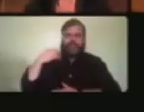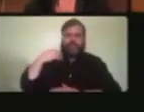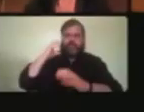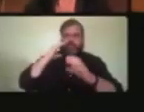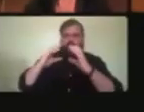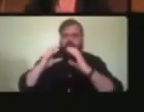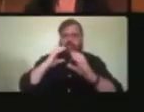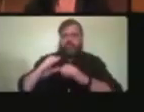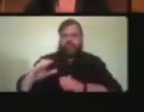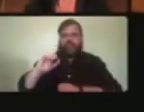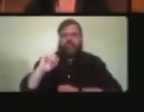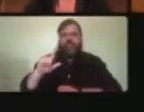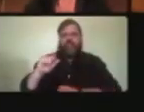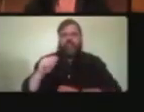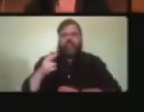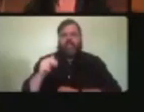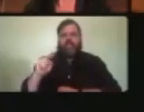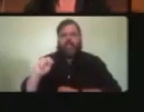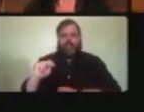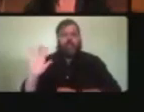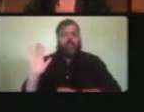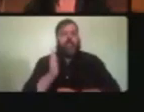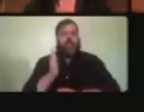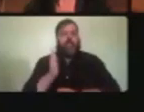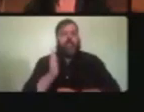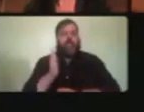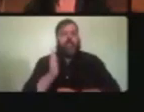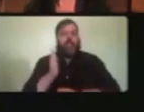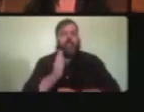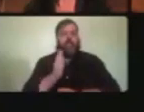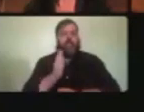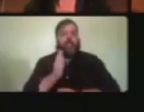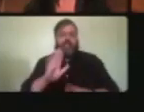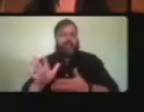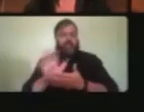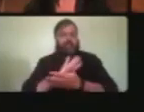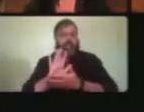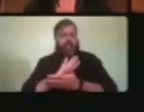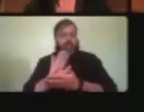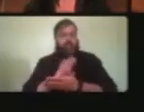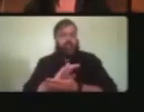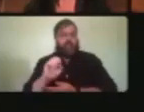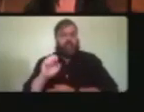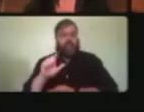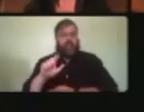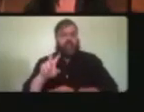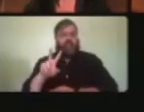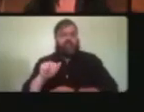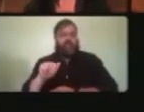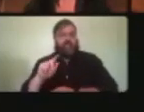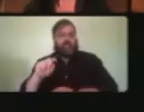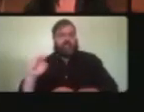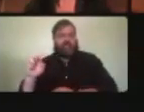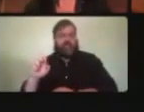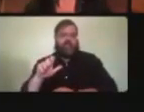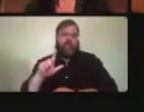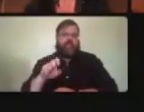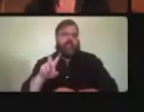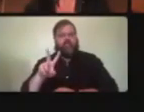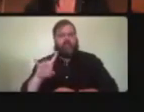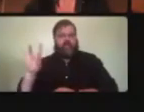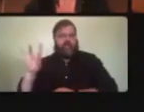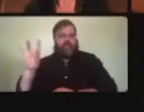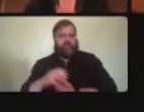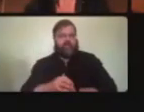Asante kwa mkuu wetu wa mawasiliano, na ripoti hii itakuwa ni